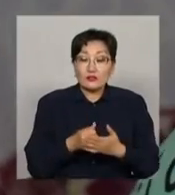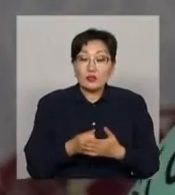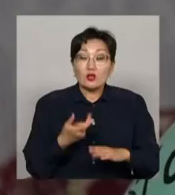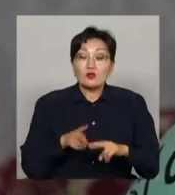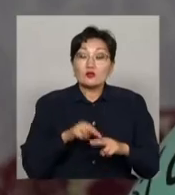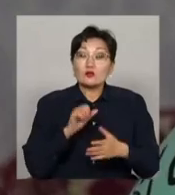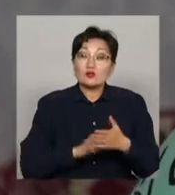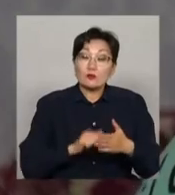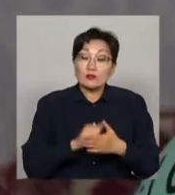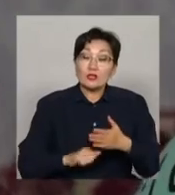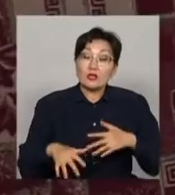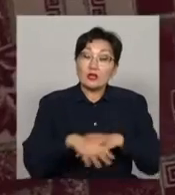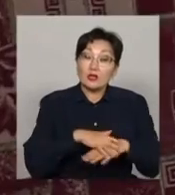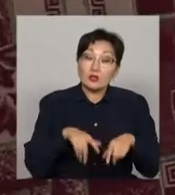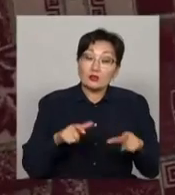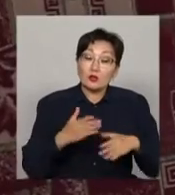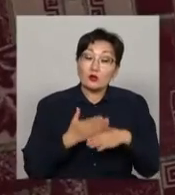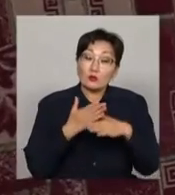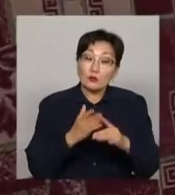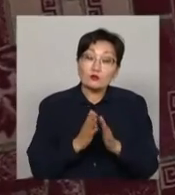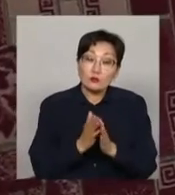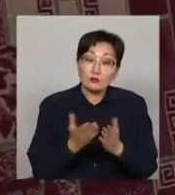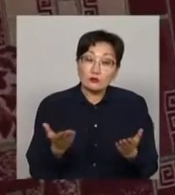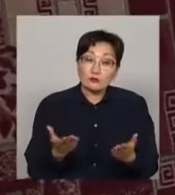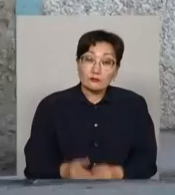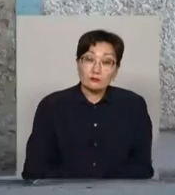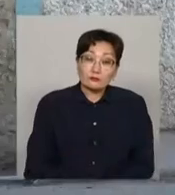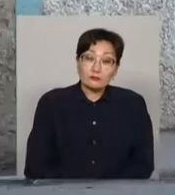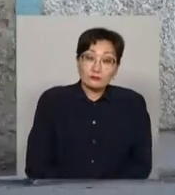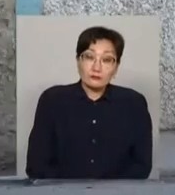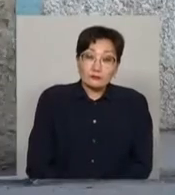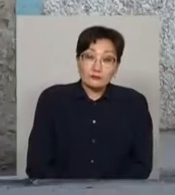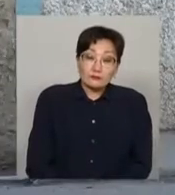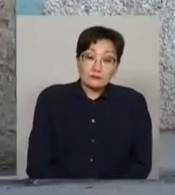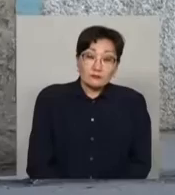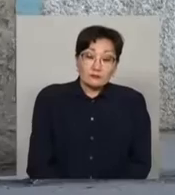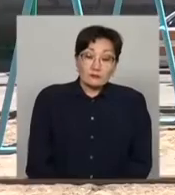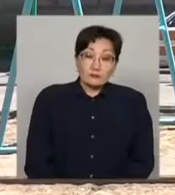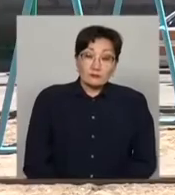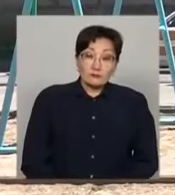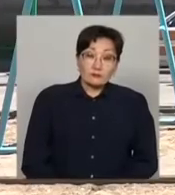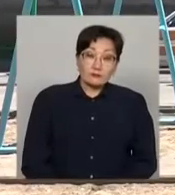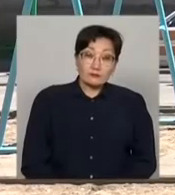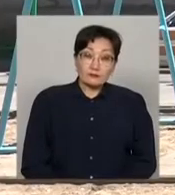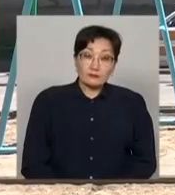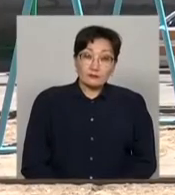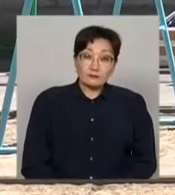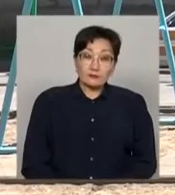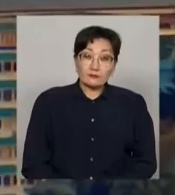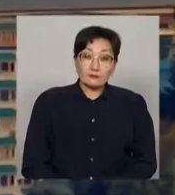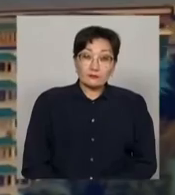Сәуле Төлебаева жаны жомарт жандардан көмек сұрайды. Ұлағат арғын Мұрат Тайжанов, Алматы телеарнасы, Алматы облысынан.